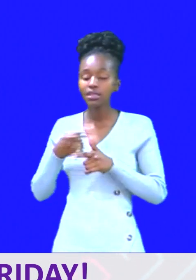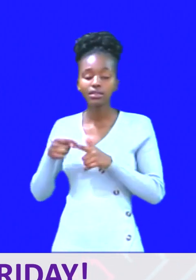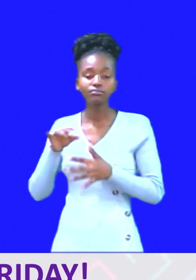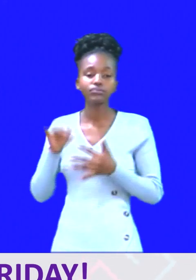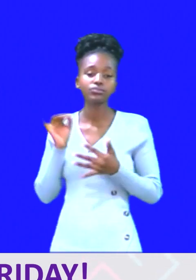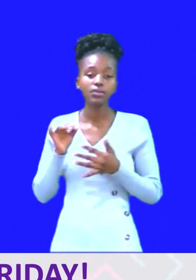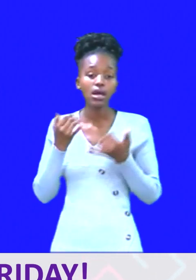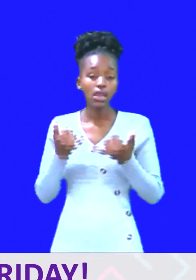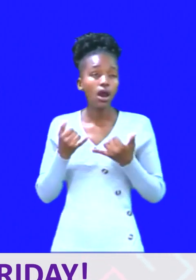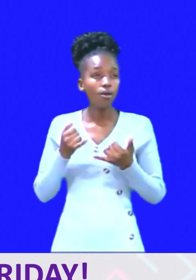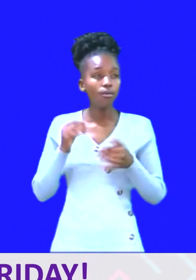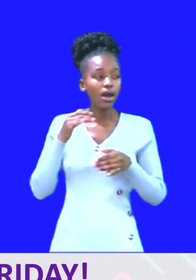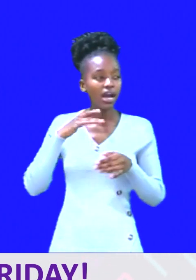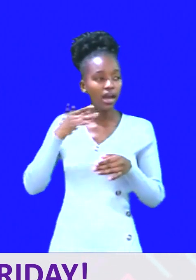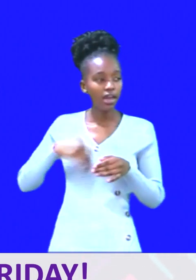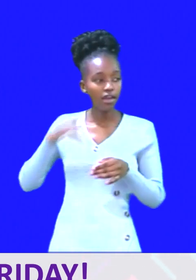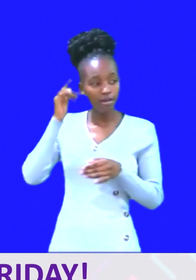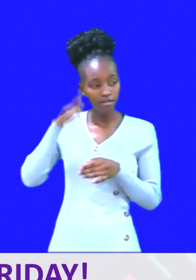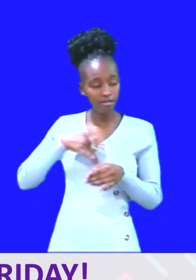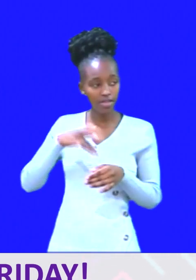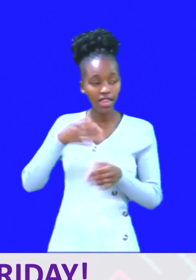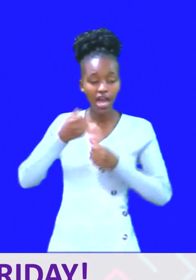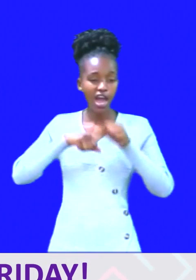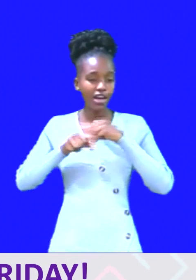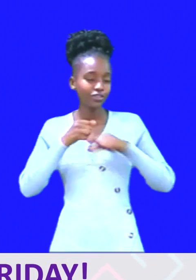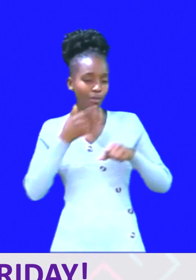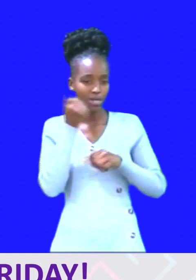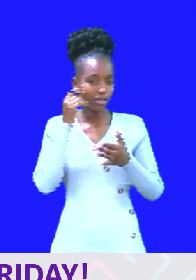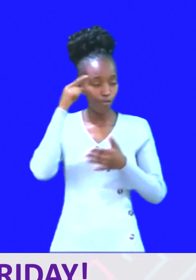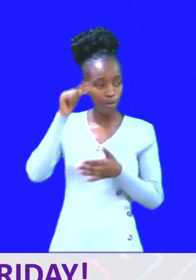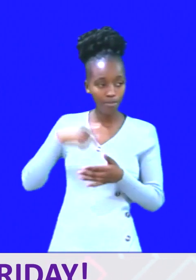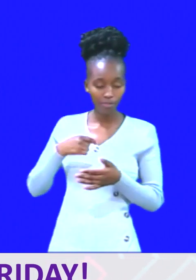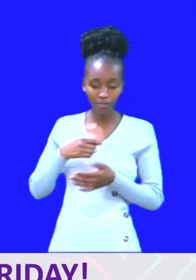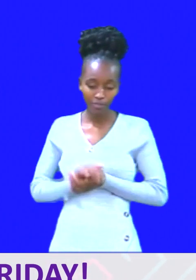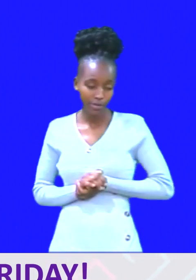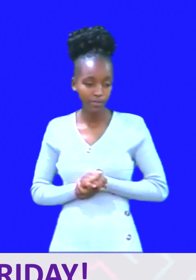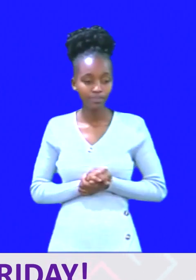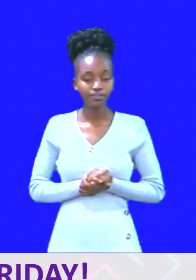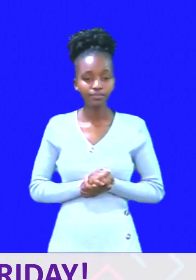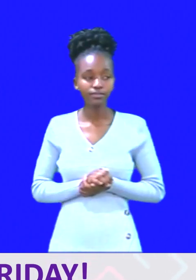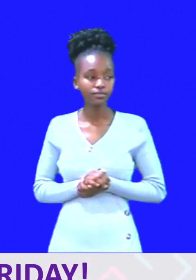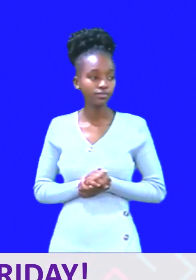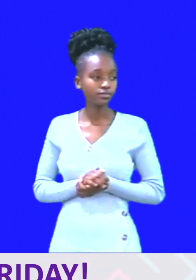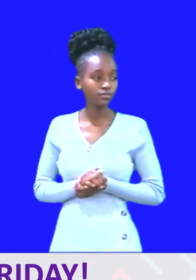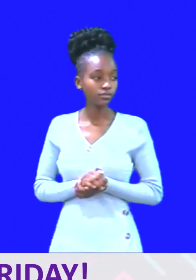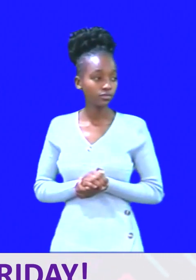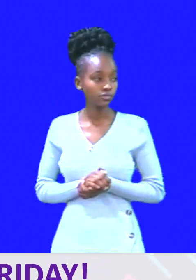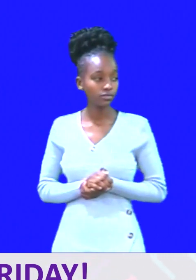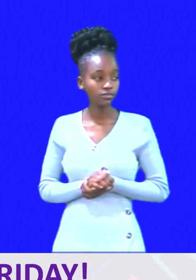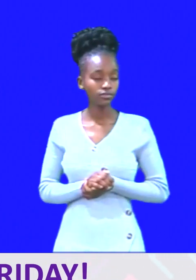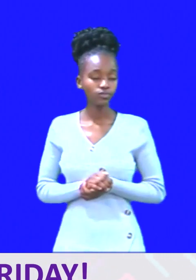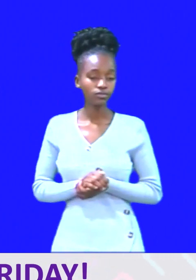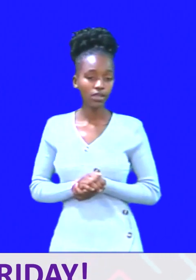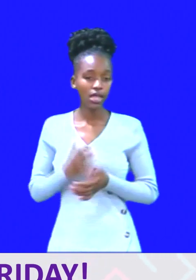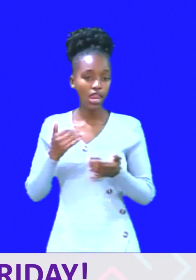lakini sana I find action. A bit ndio ina. Tuende na action. Select one. Ndiyo hiyo action. Unaweza taka ku act kama